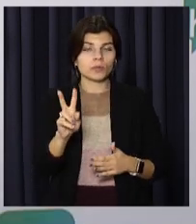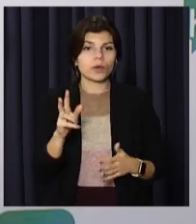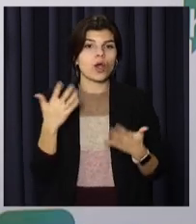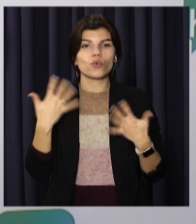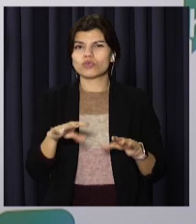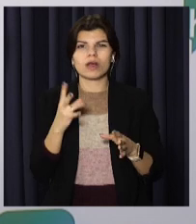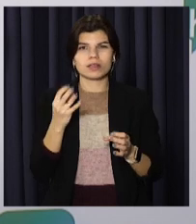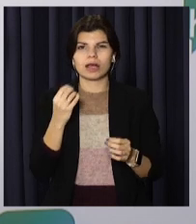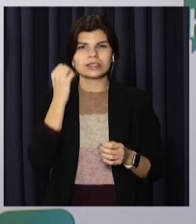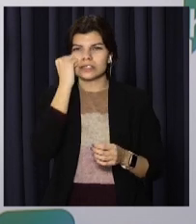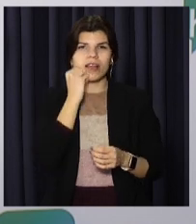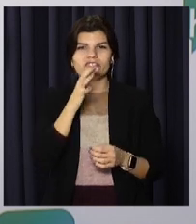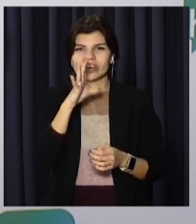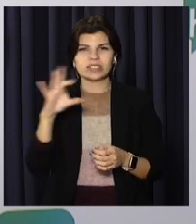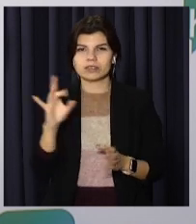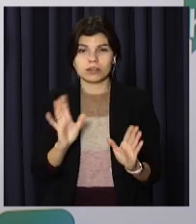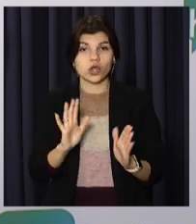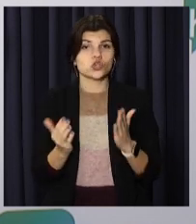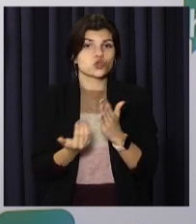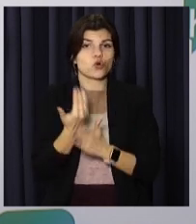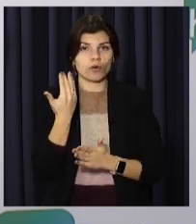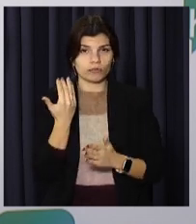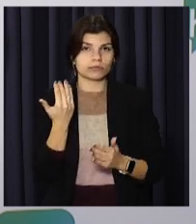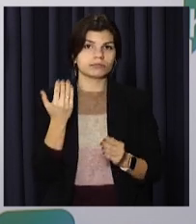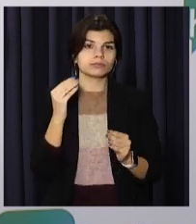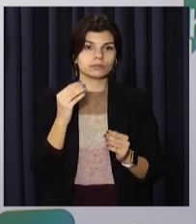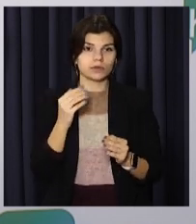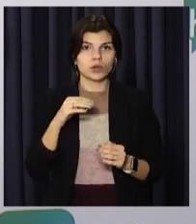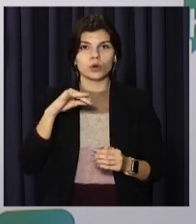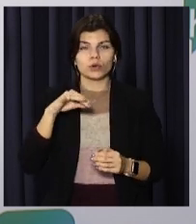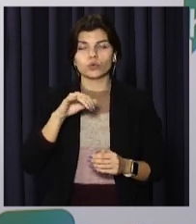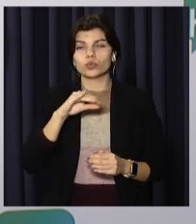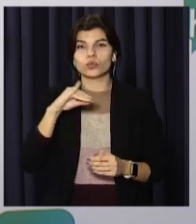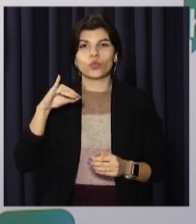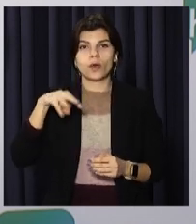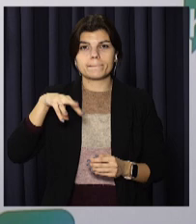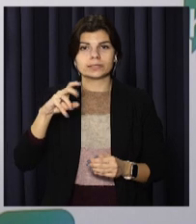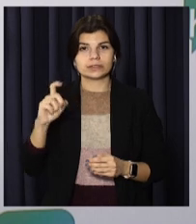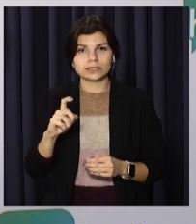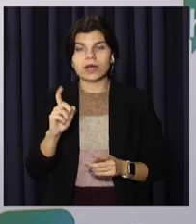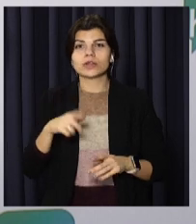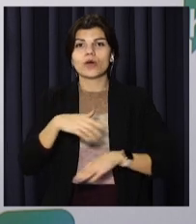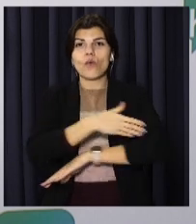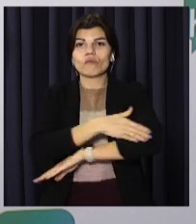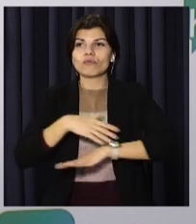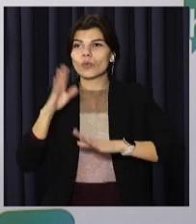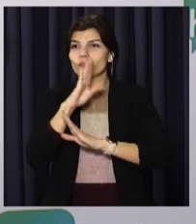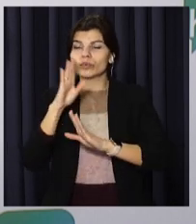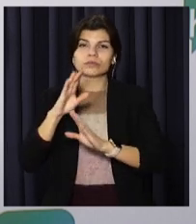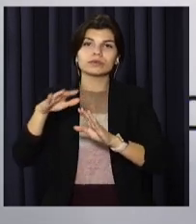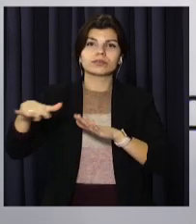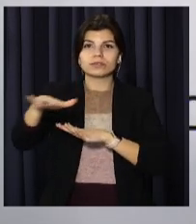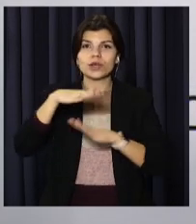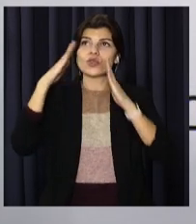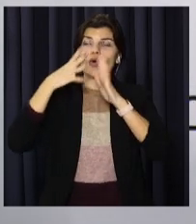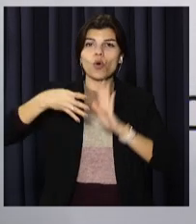вже не ті старі радянські, а вже нові, побудовані на ЮМЗ. Також це відремонтовані вулиці, відреставровані